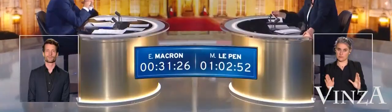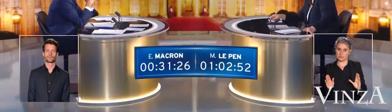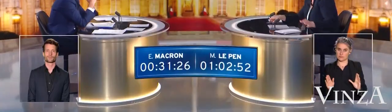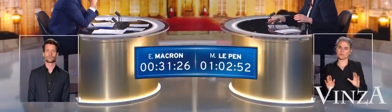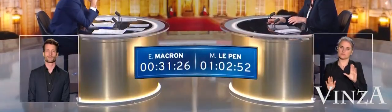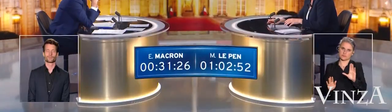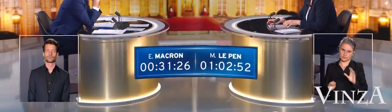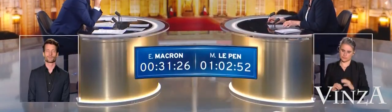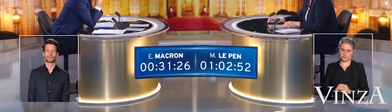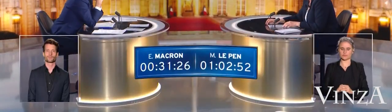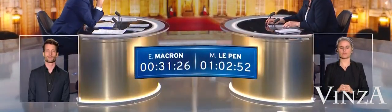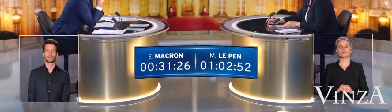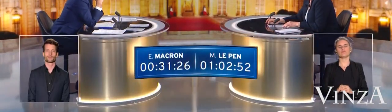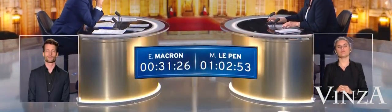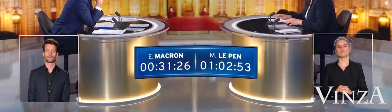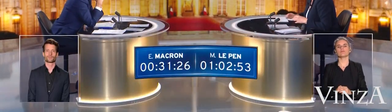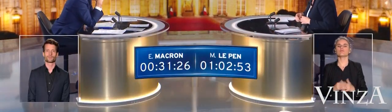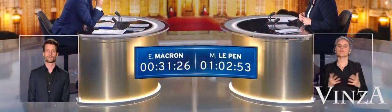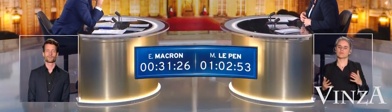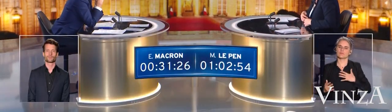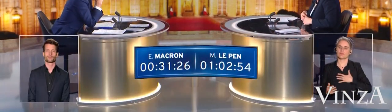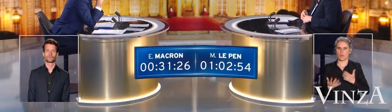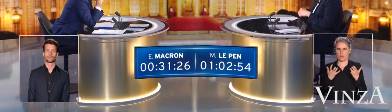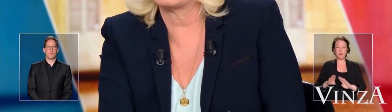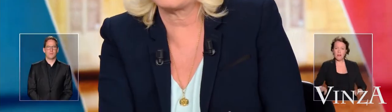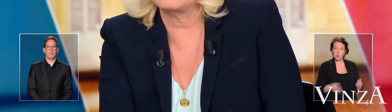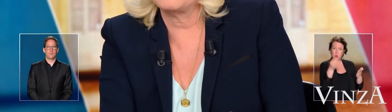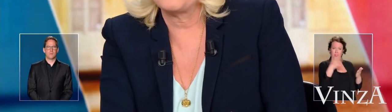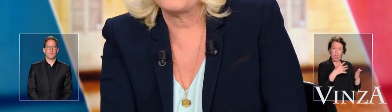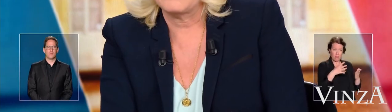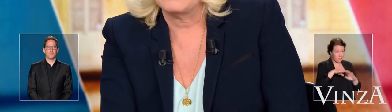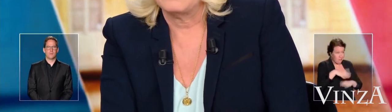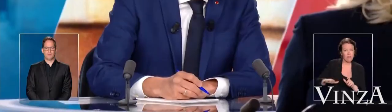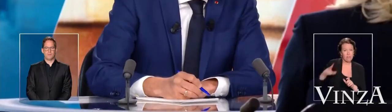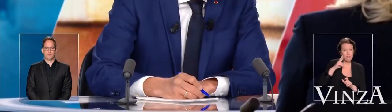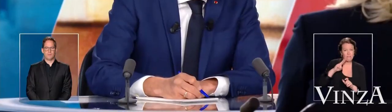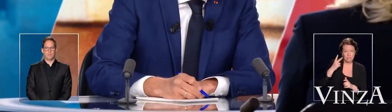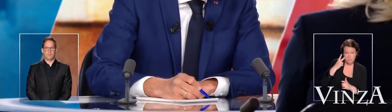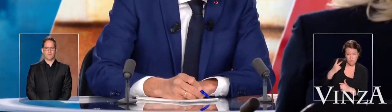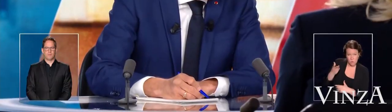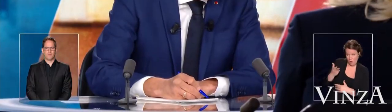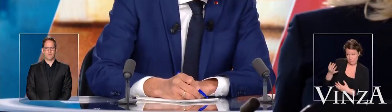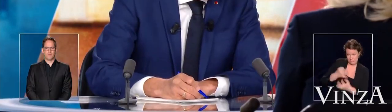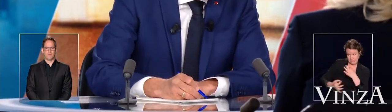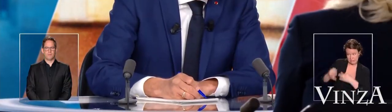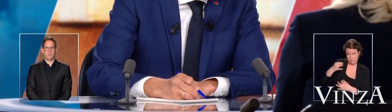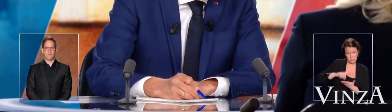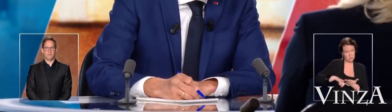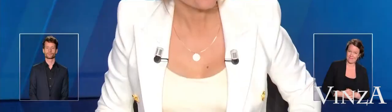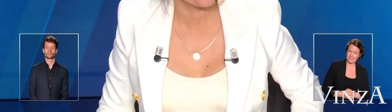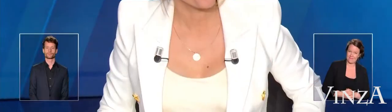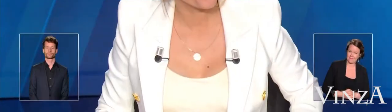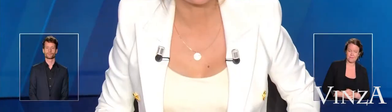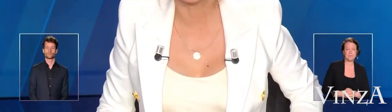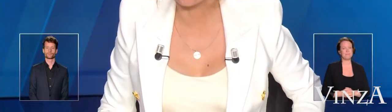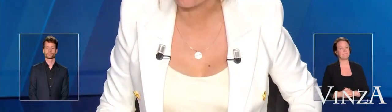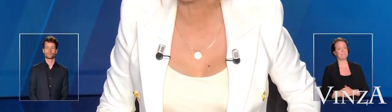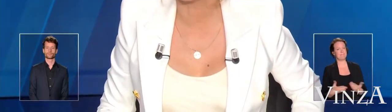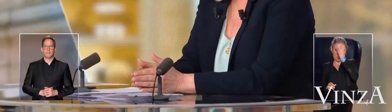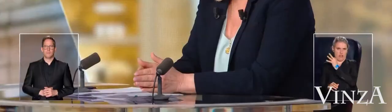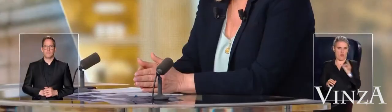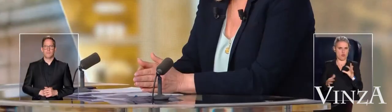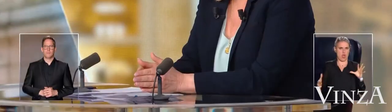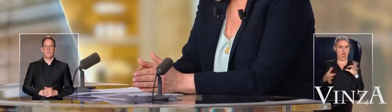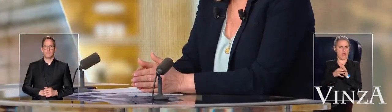Marine Le Pen. Donc, moi, ce que je souhaite, c'est... Eh bien, voilà, c'est la fin de ce